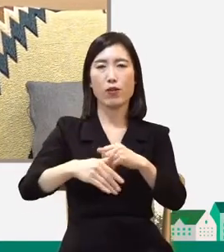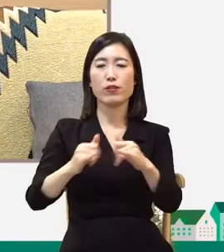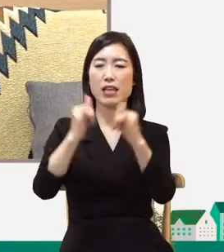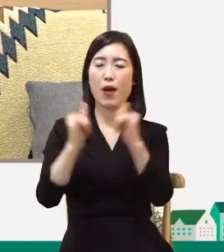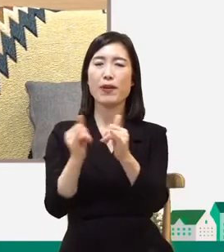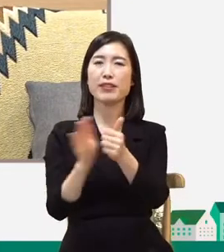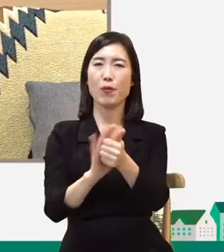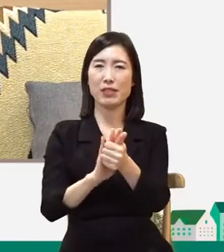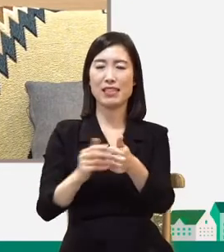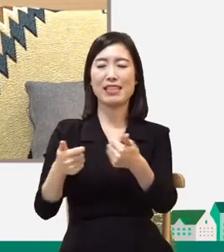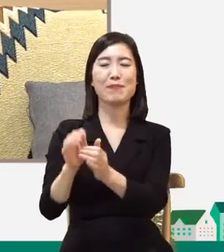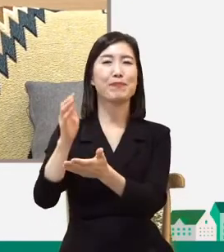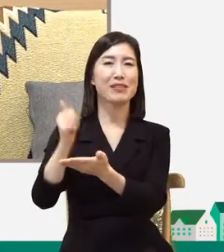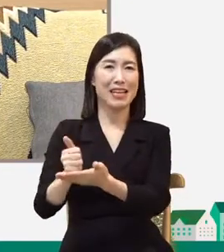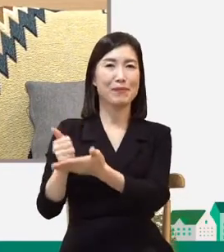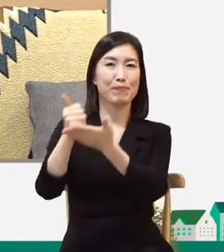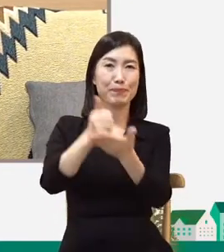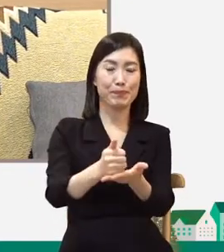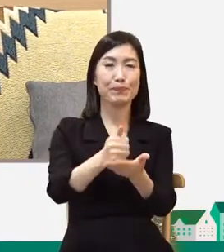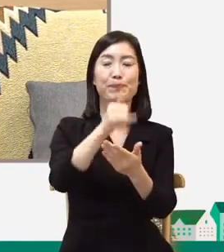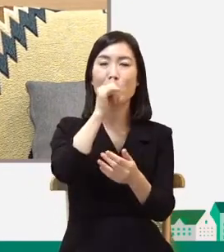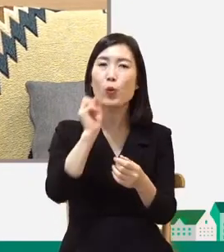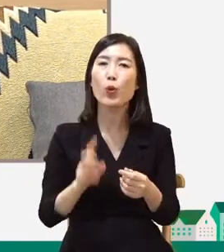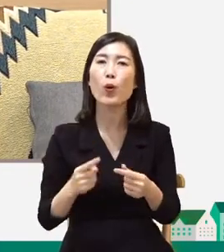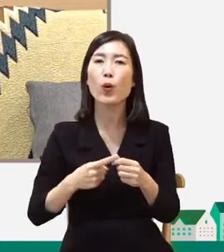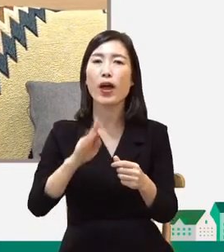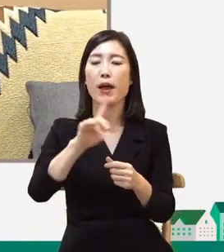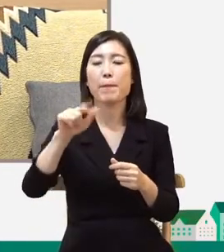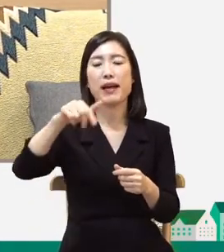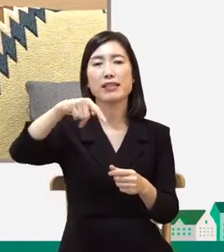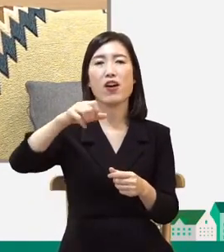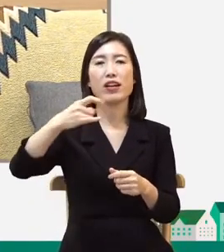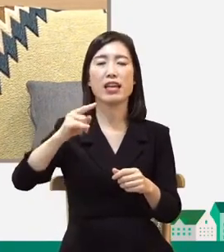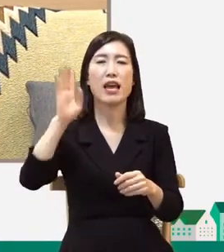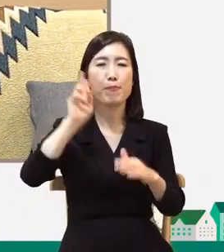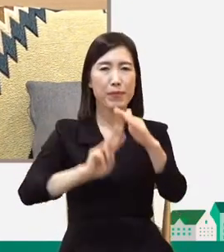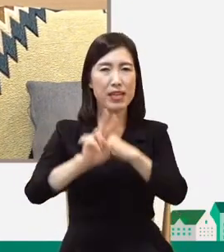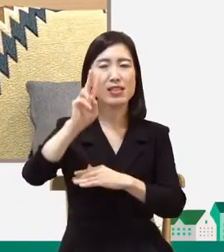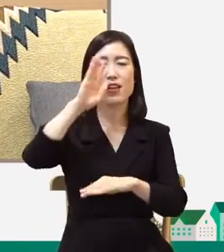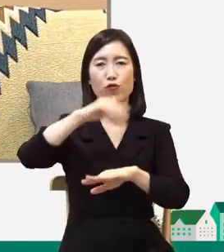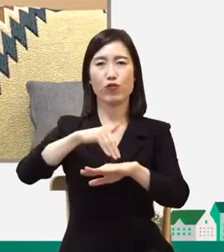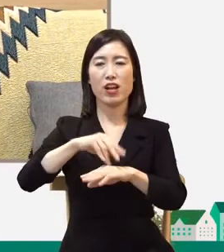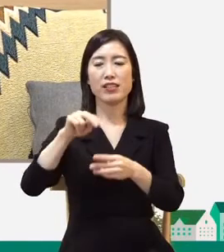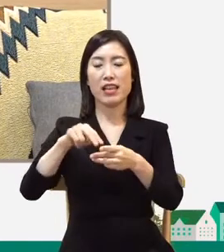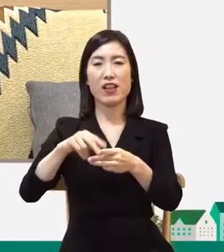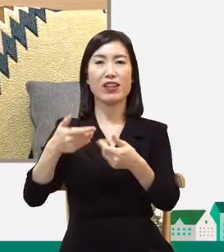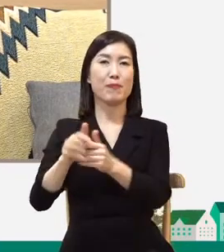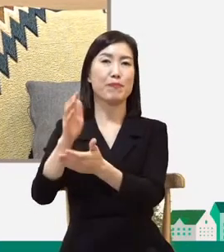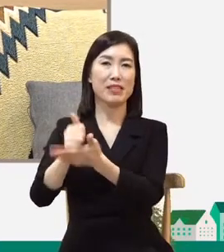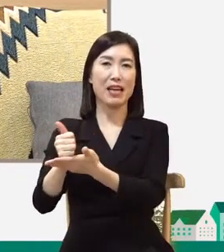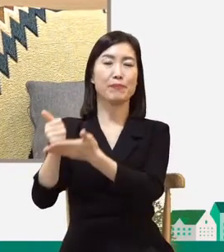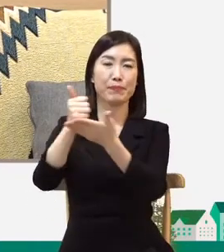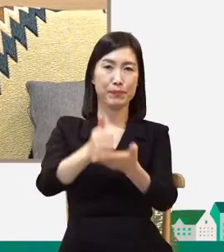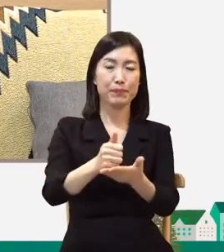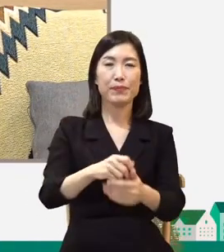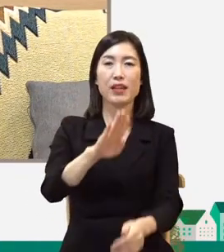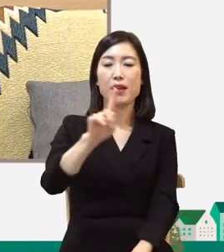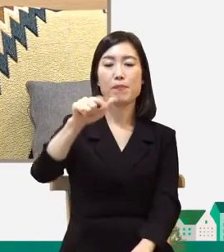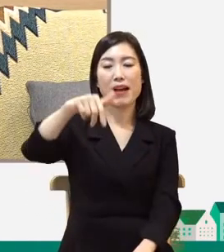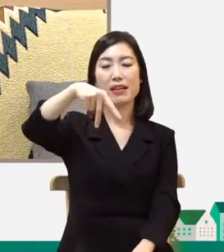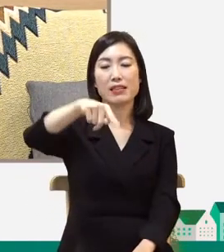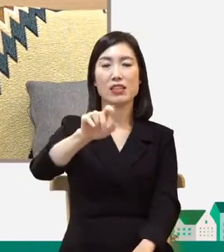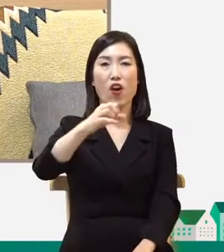사회서비스원 팀장님 오셨습니다. 그리고 박성희 비전 트레이닝 센터의 팀장님 오셨습니다. 먼저 박성희